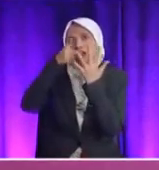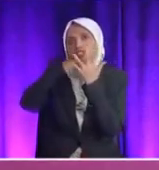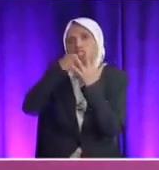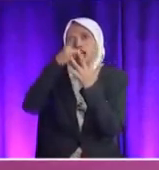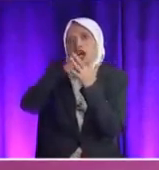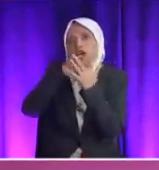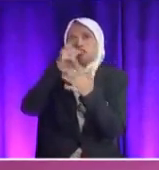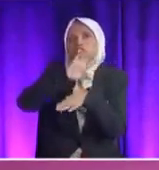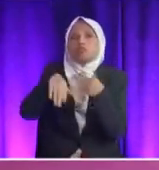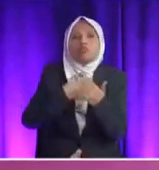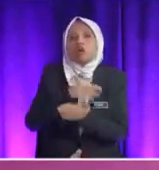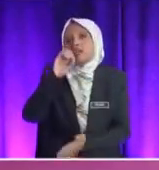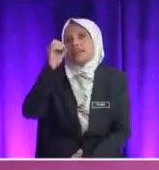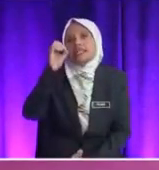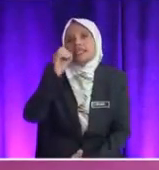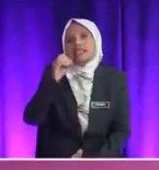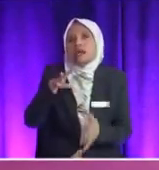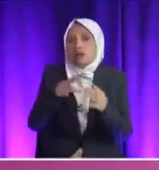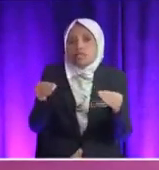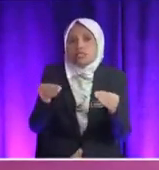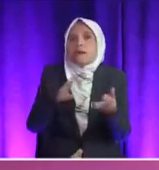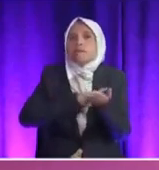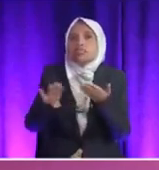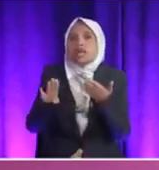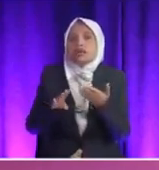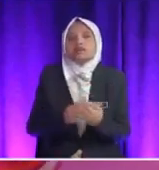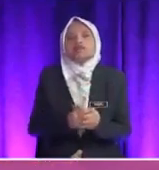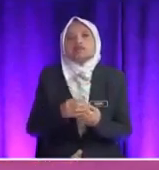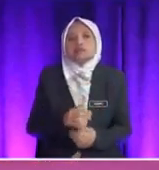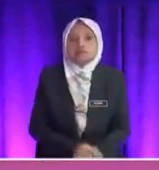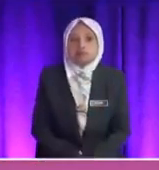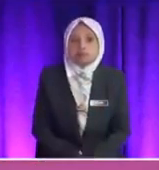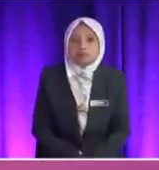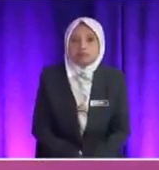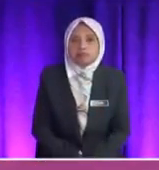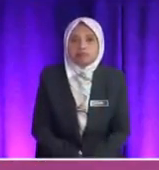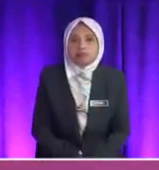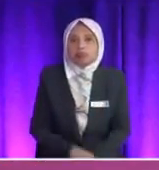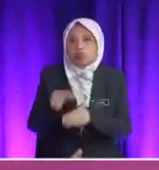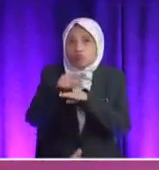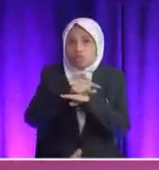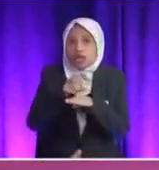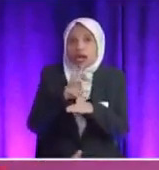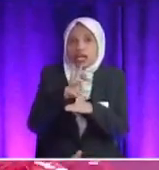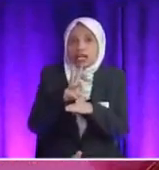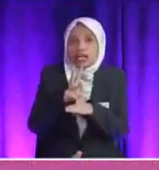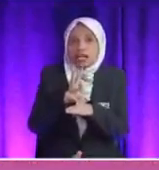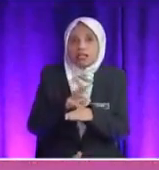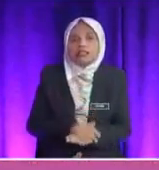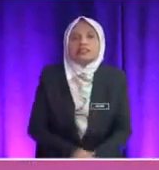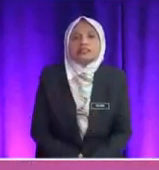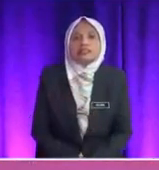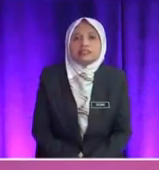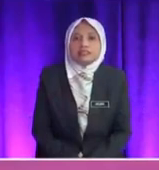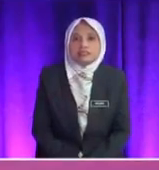senang di ah apa dibuang ada mohon dihapuskan dengan air bajunya tinggal hanya apa the